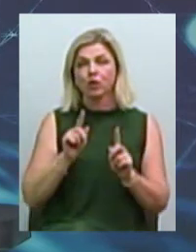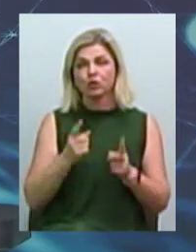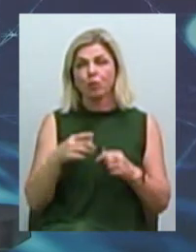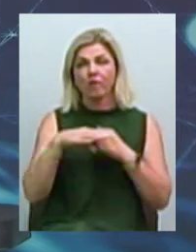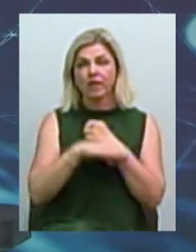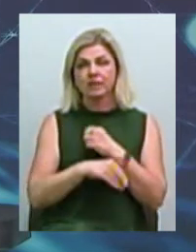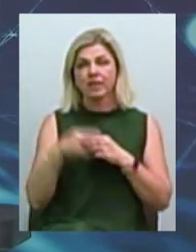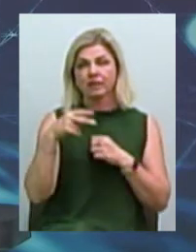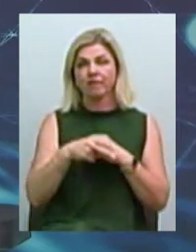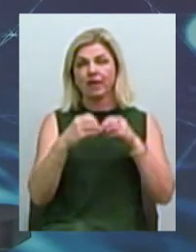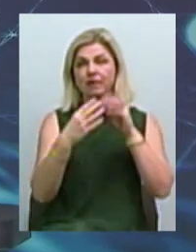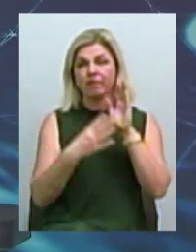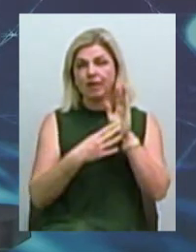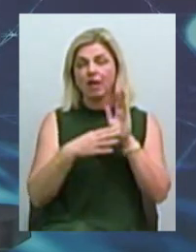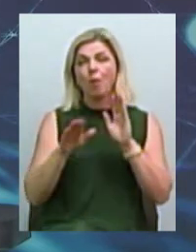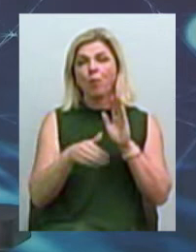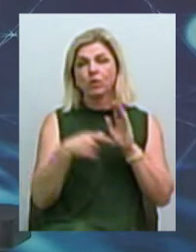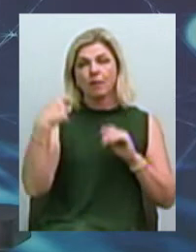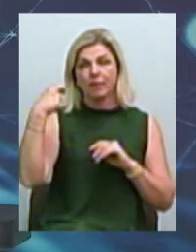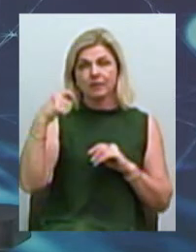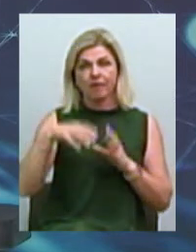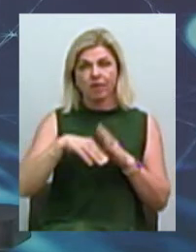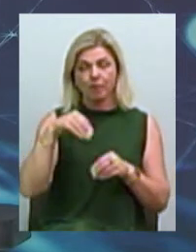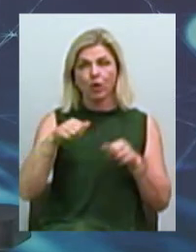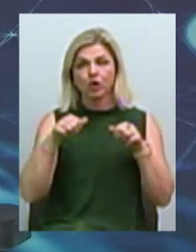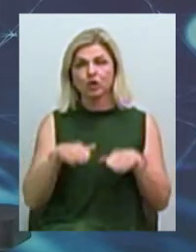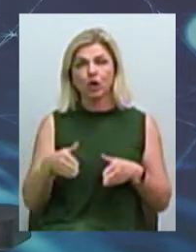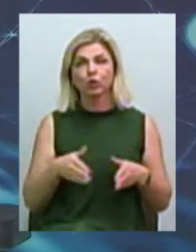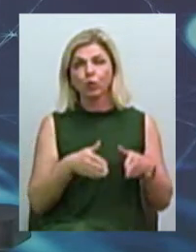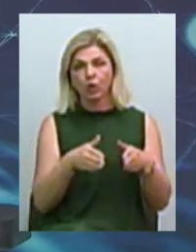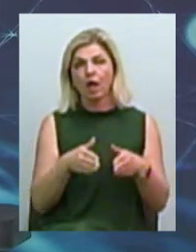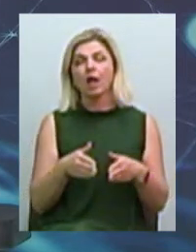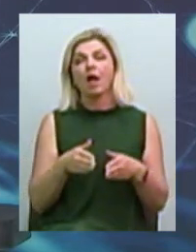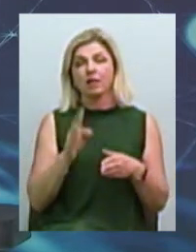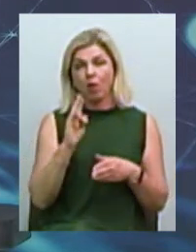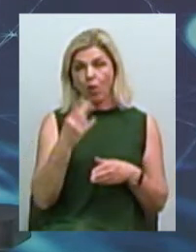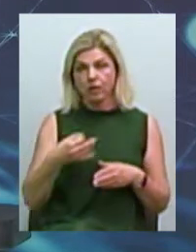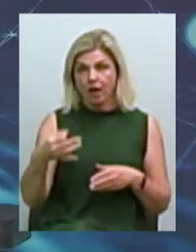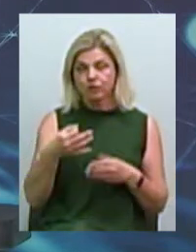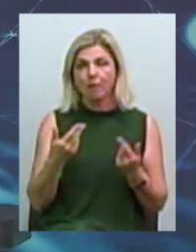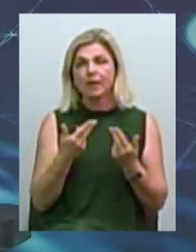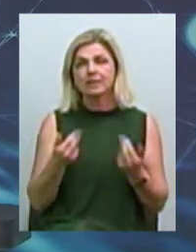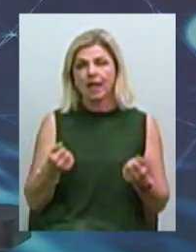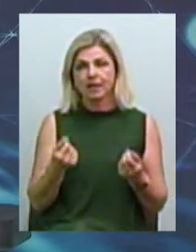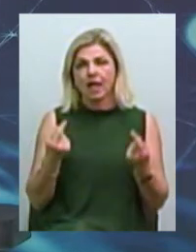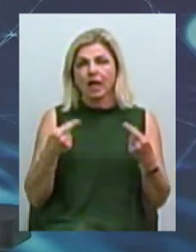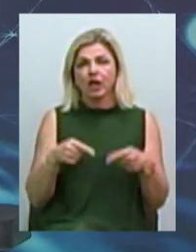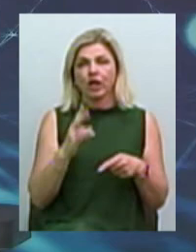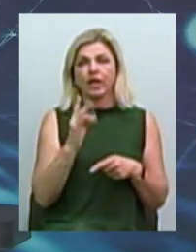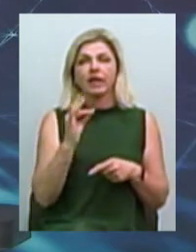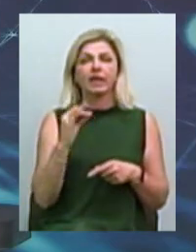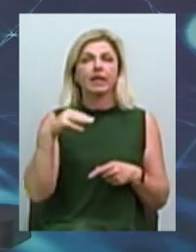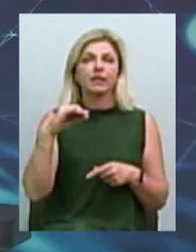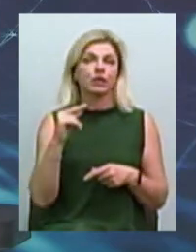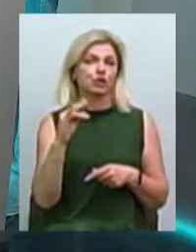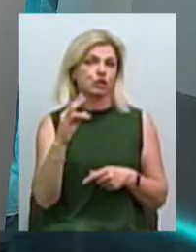2019 року, після президентських виборів, вони вирішили дороги Миколаївщини признати критичними. Ви сказали, що це просто, ну,